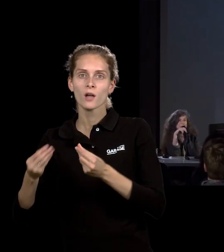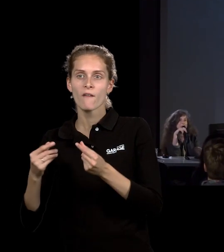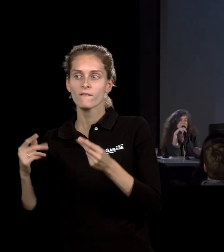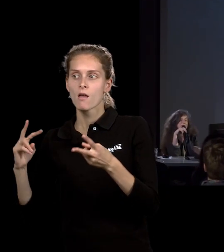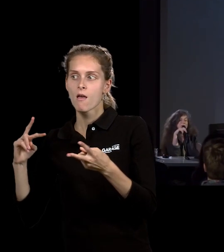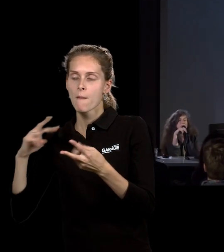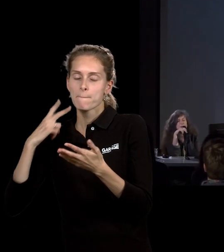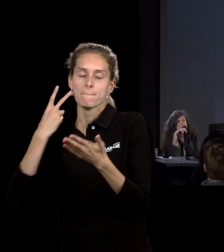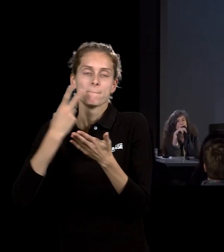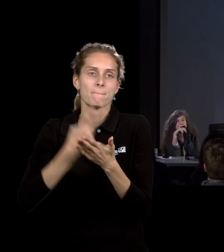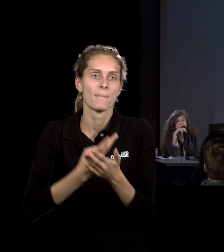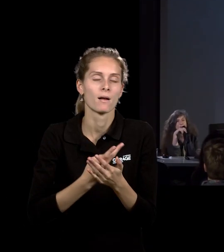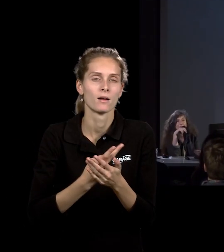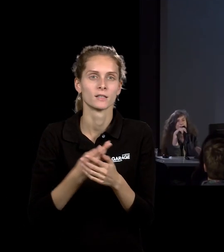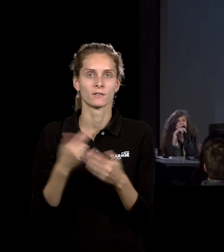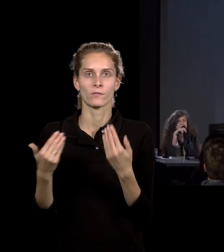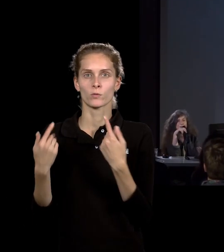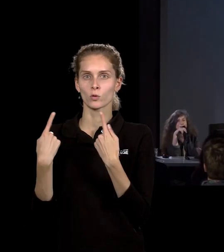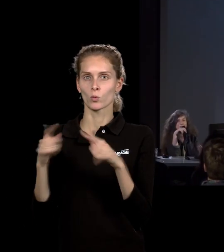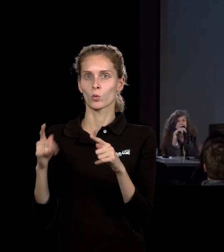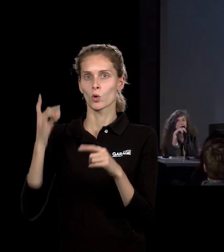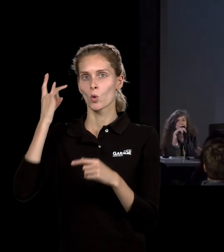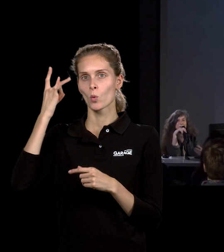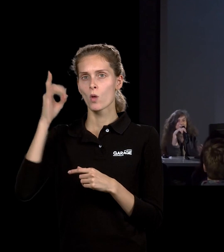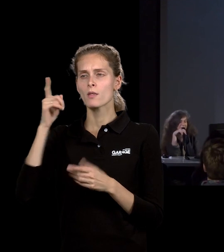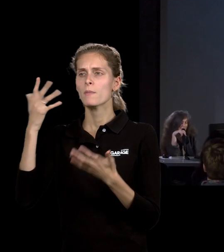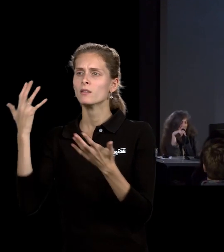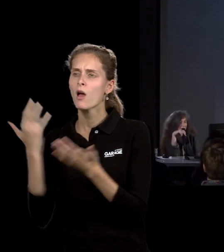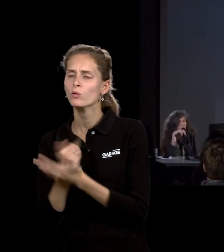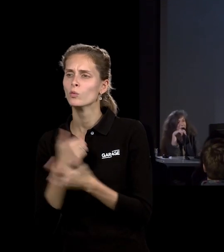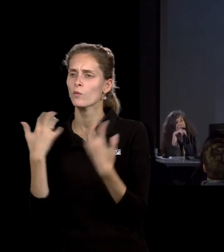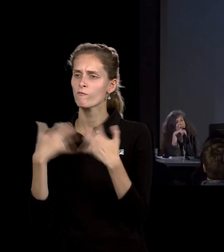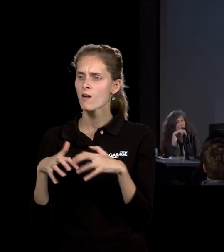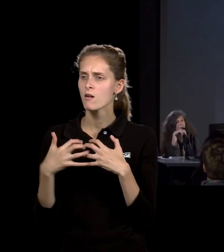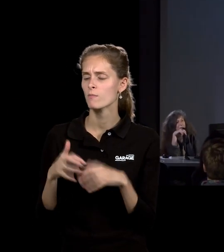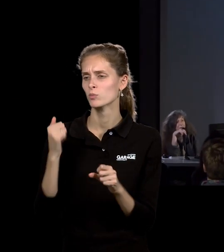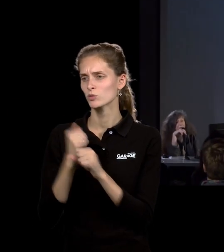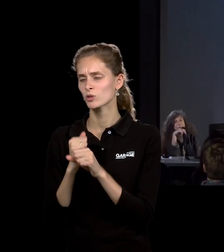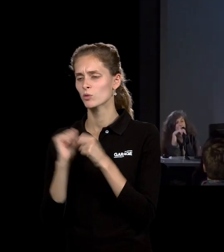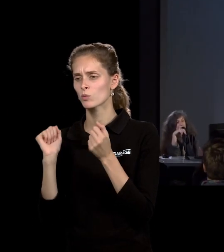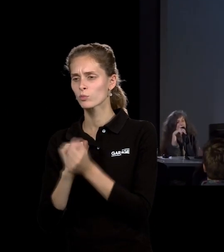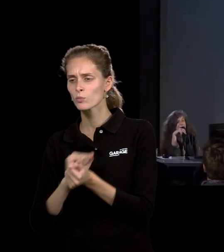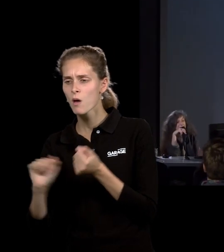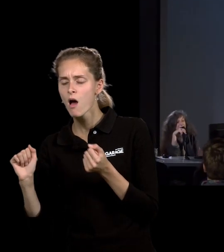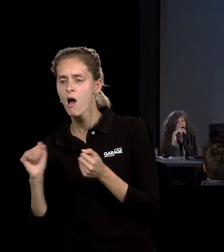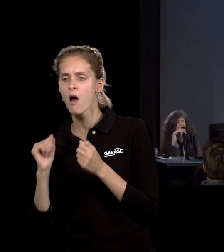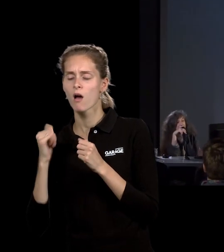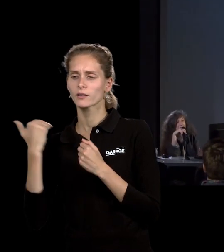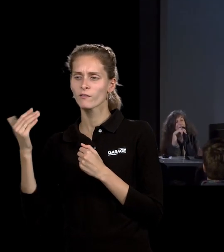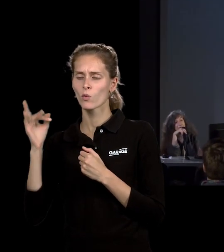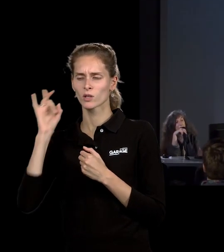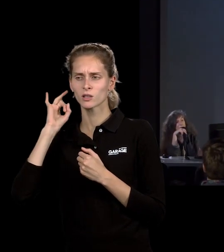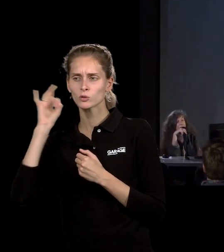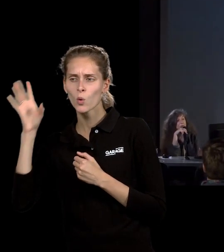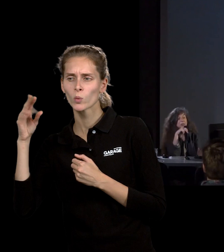там какую-то единственную фабрику, которая делает бумагу по традиционным китайским рецептам и делает вот такую вот как